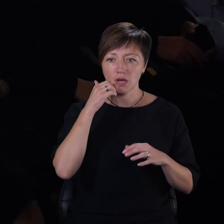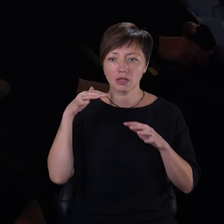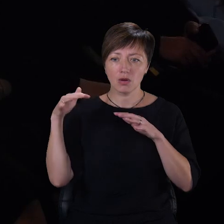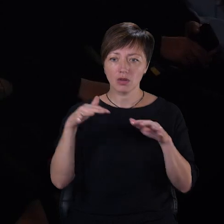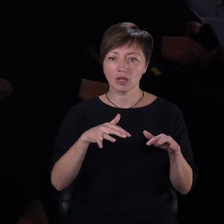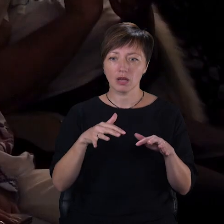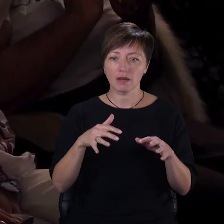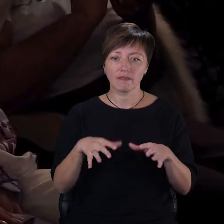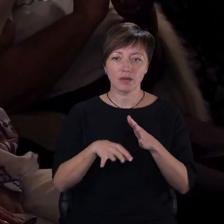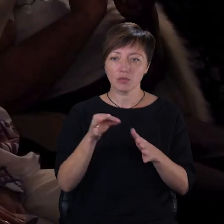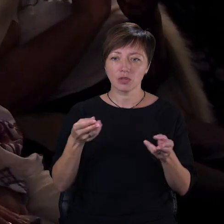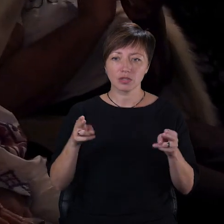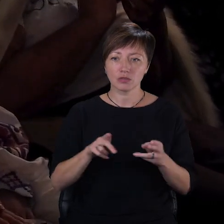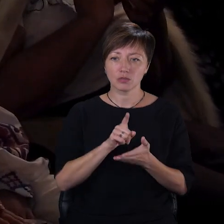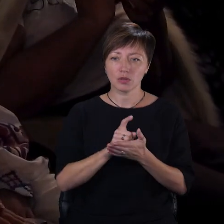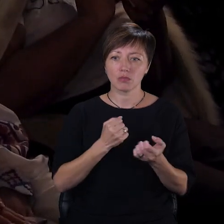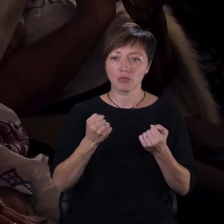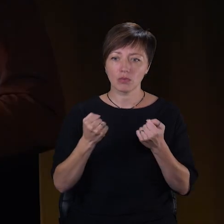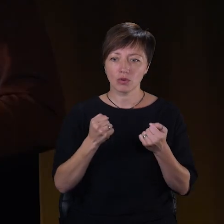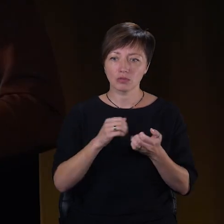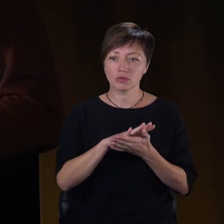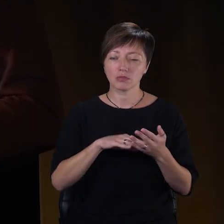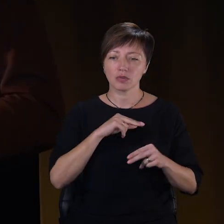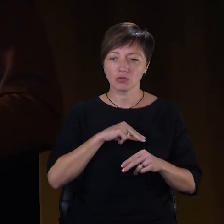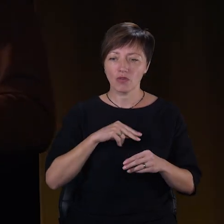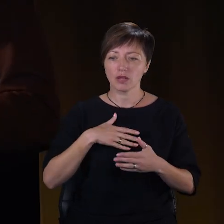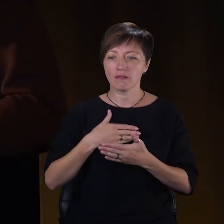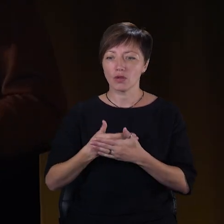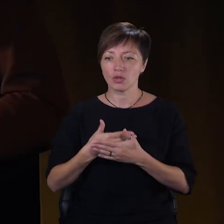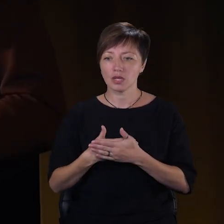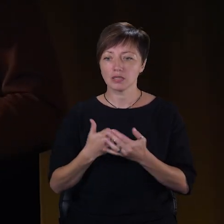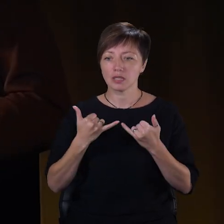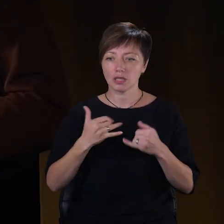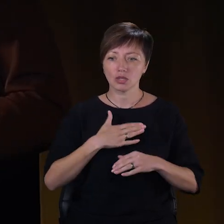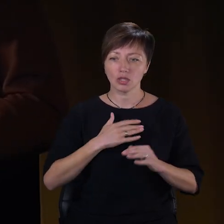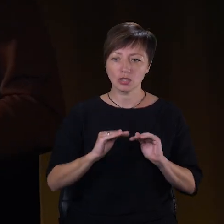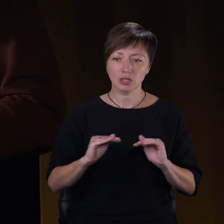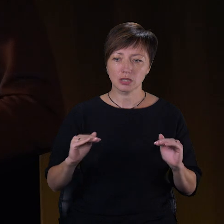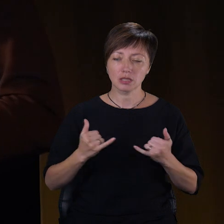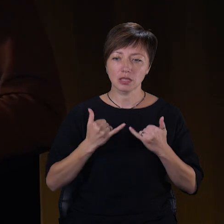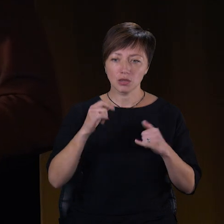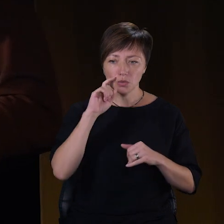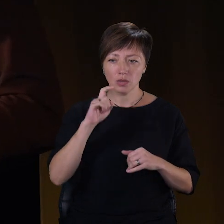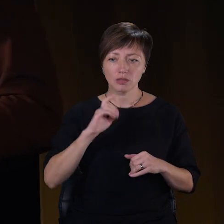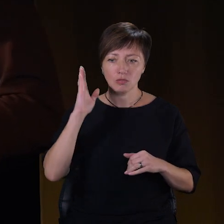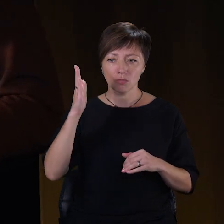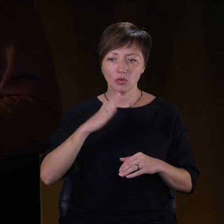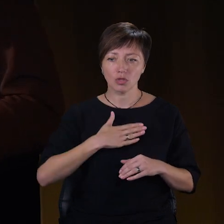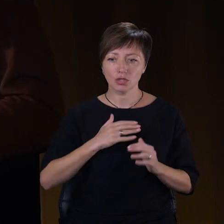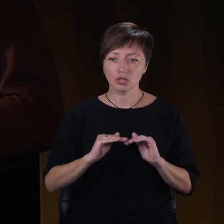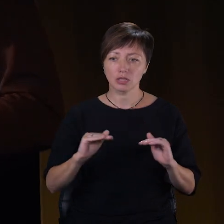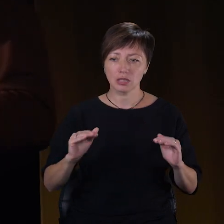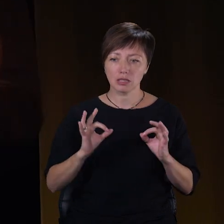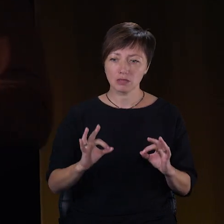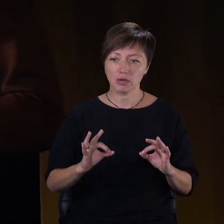не залишила. Ми зобов'язані битись, боротись, працювати, волонтерити заради наших дітей, заради українського майбутнього наших дітей,